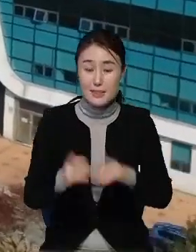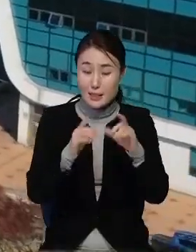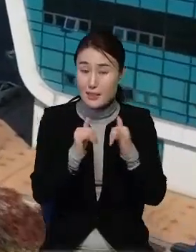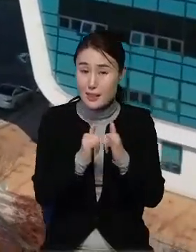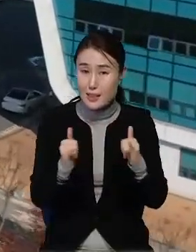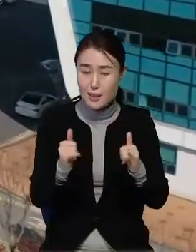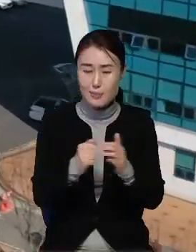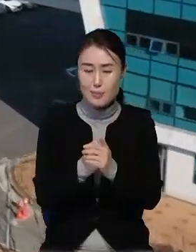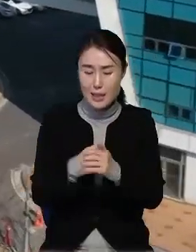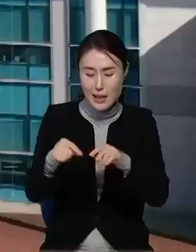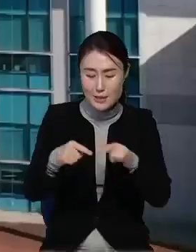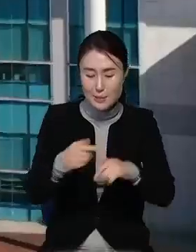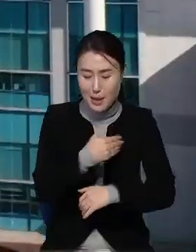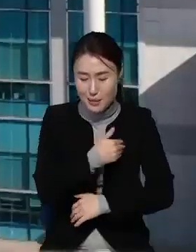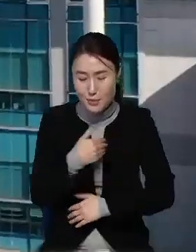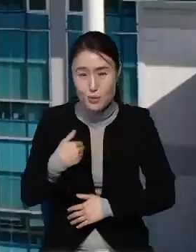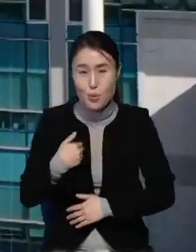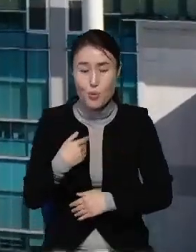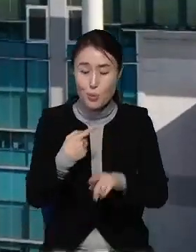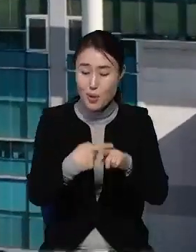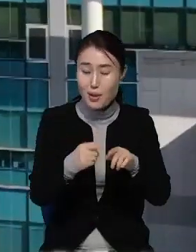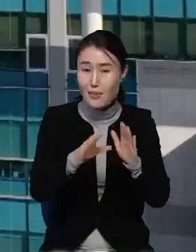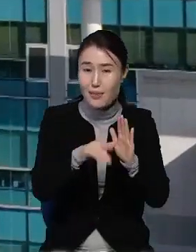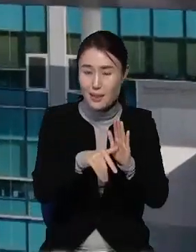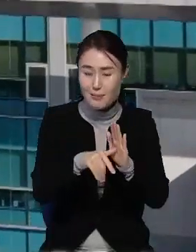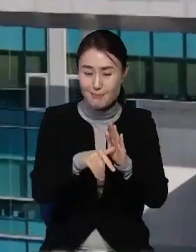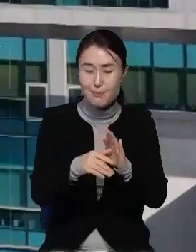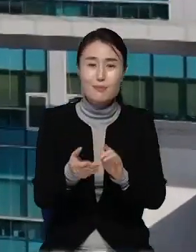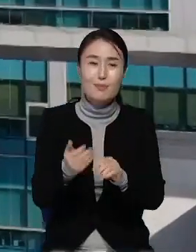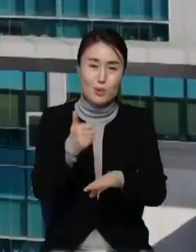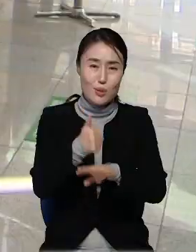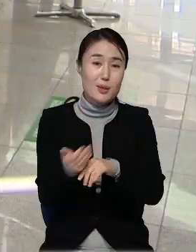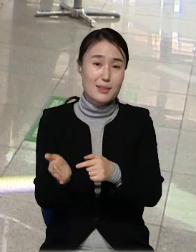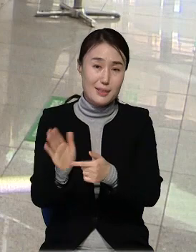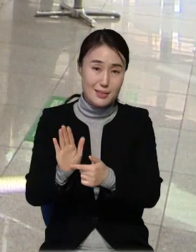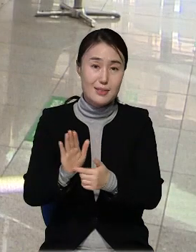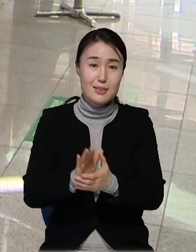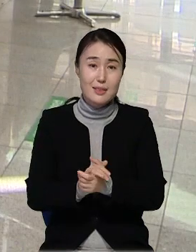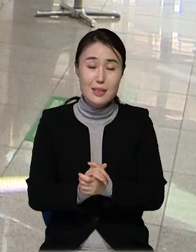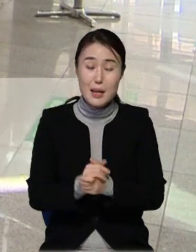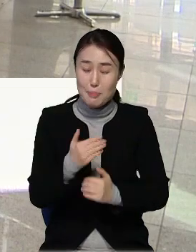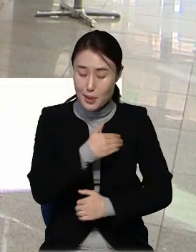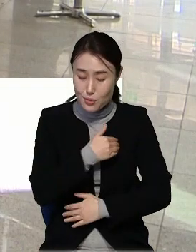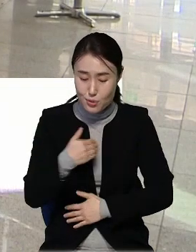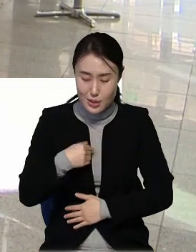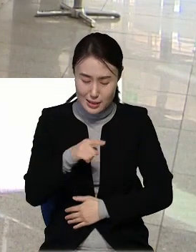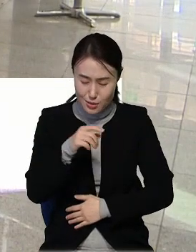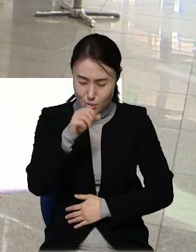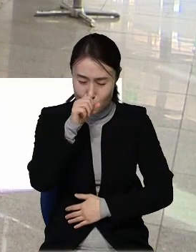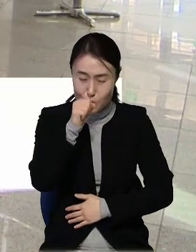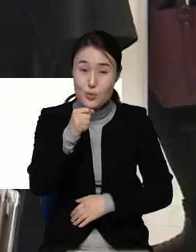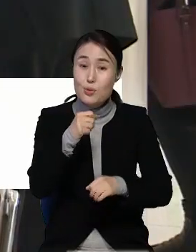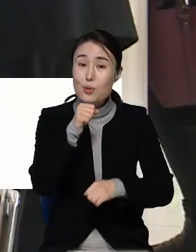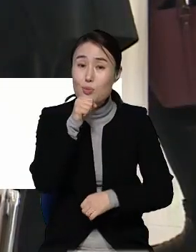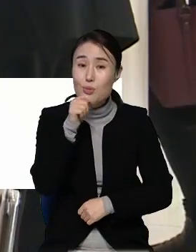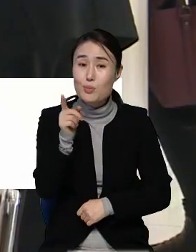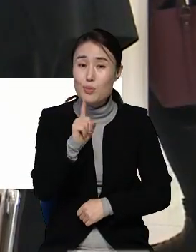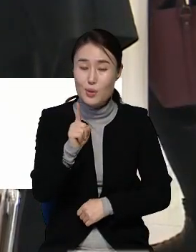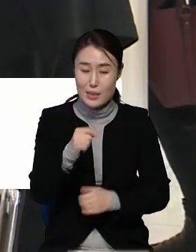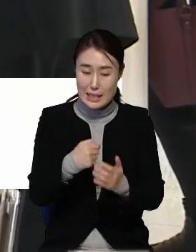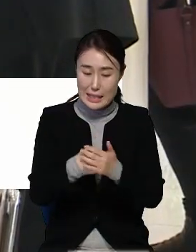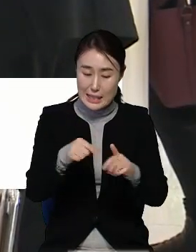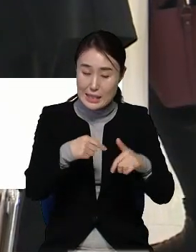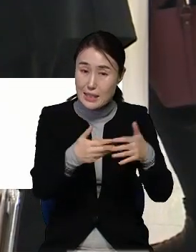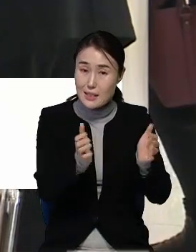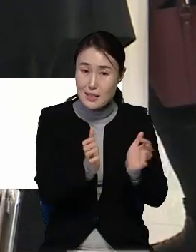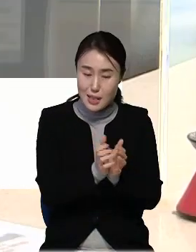주민들의 높은 행정 만족도는 이번 평가에서 여실히 나타났습니다. 주민 만족도의 가장 큰 척도라 할 수 있는